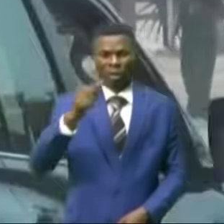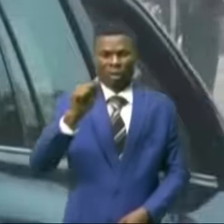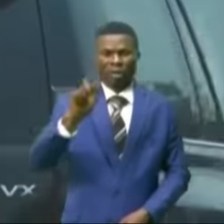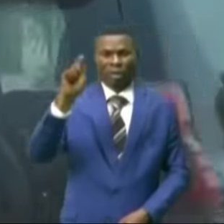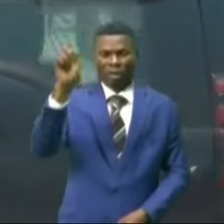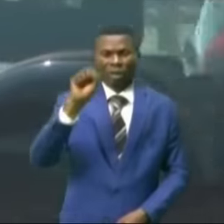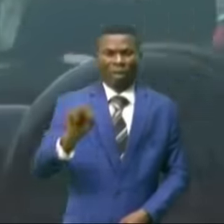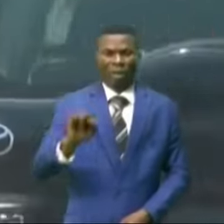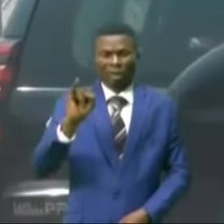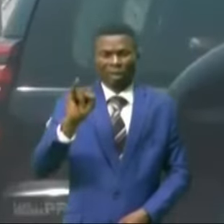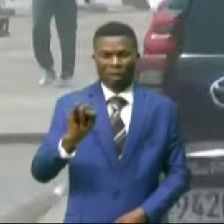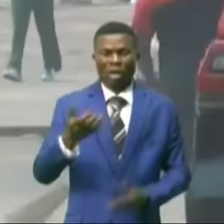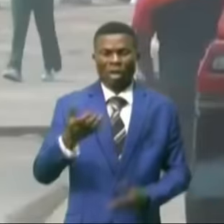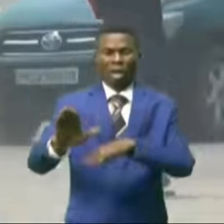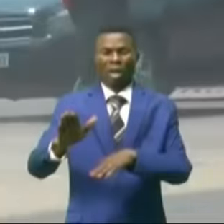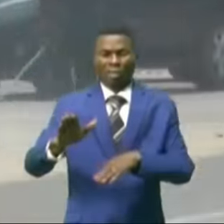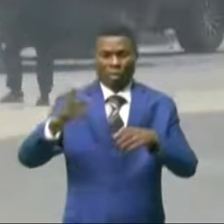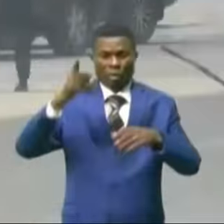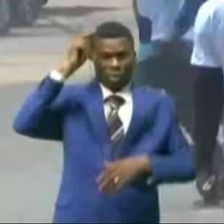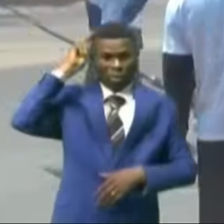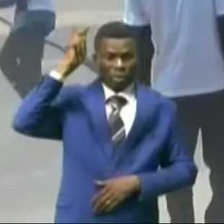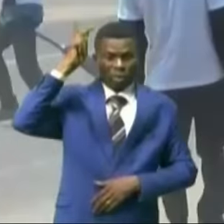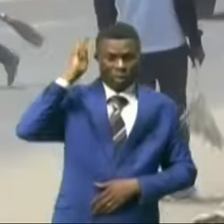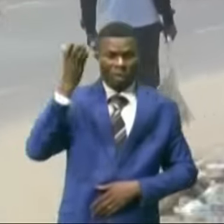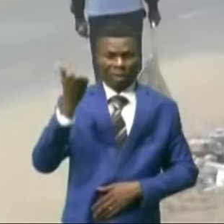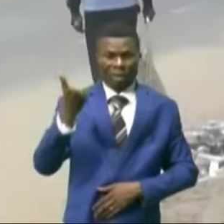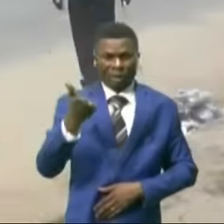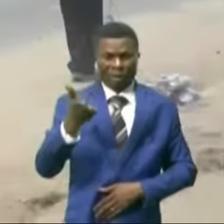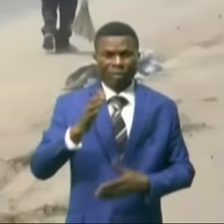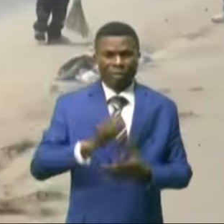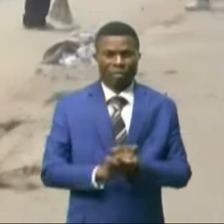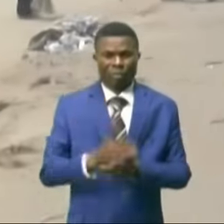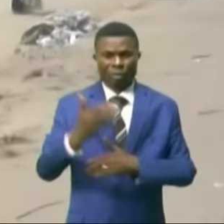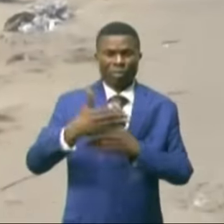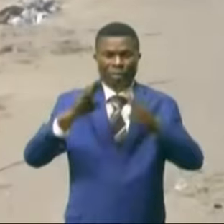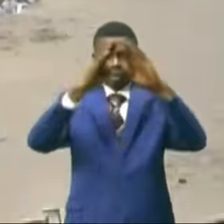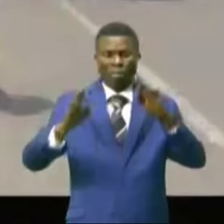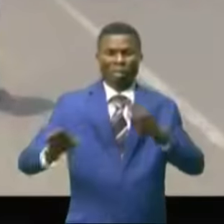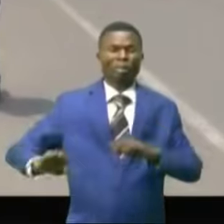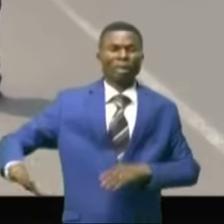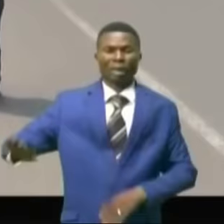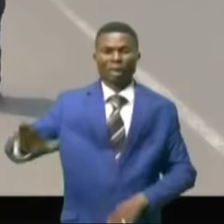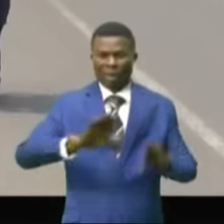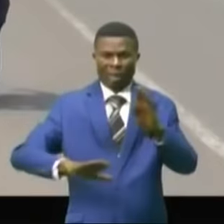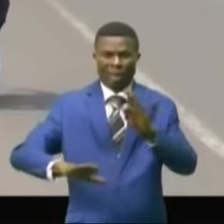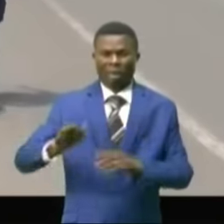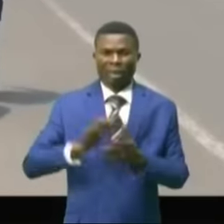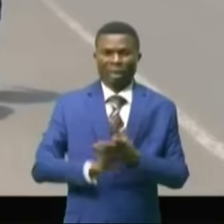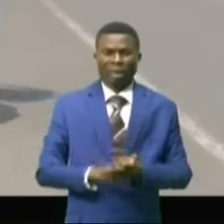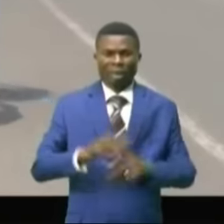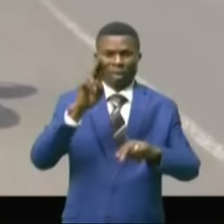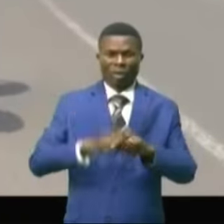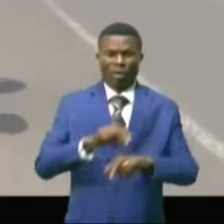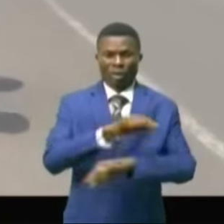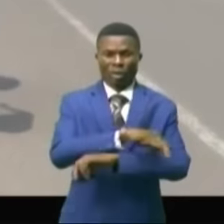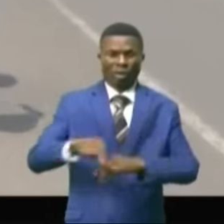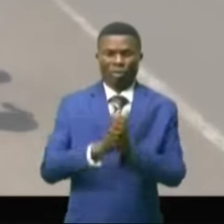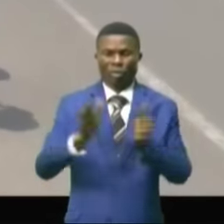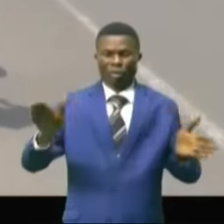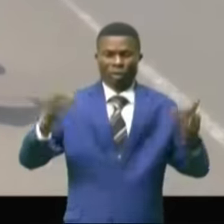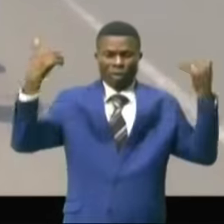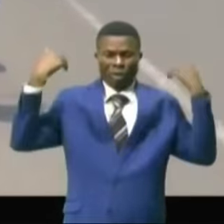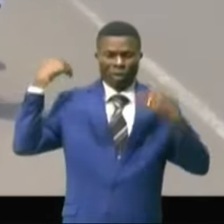fêtes des fins président de la République, Laurent Désiré Kabila, non loin du palais de la Nation, où sont logés les bureaux officiels du chef de